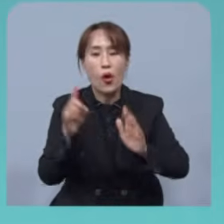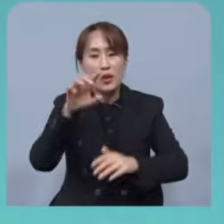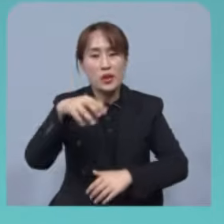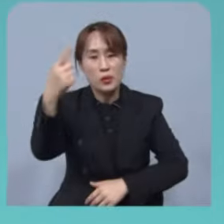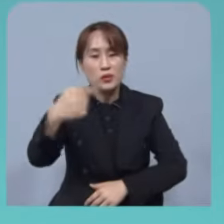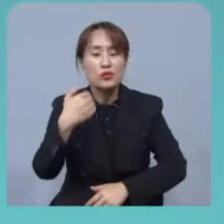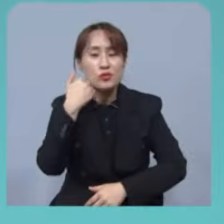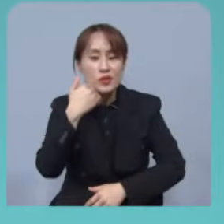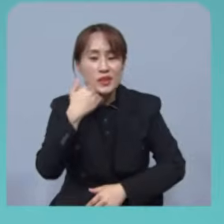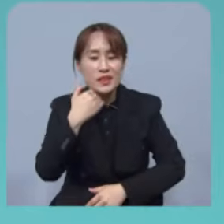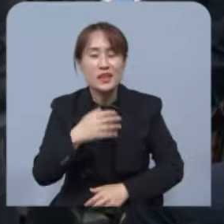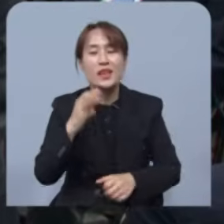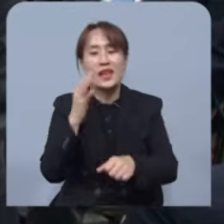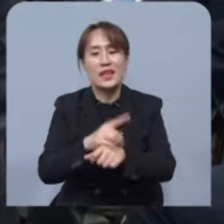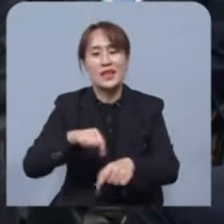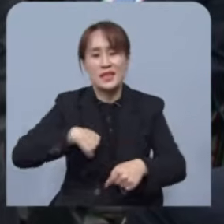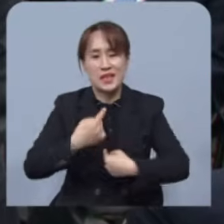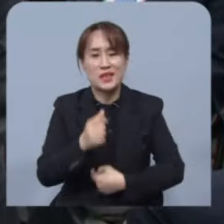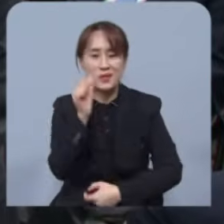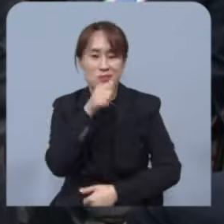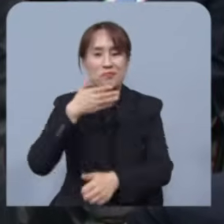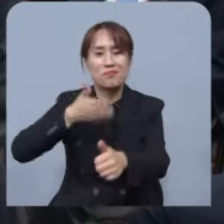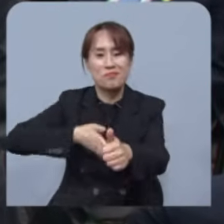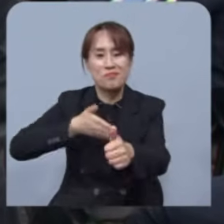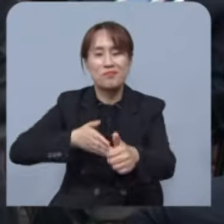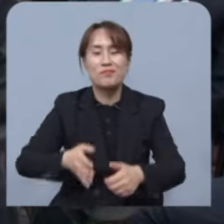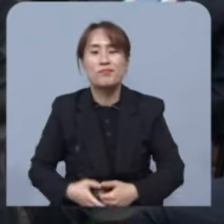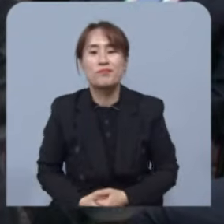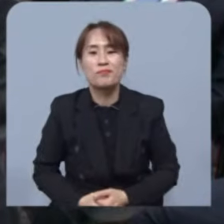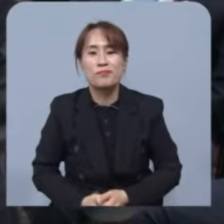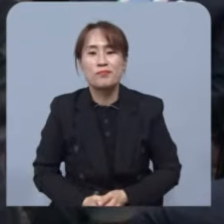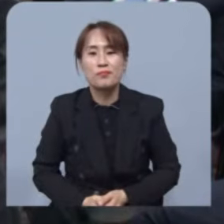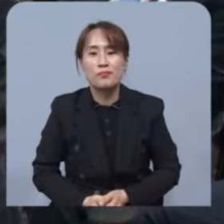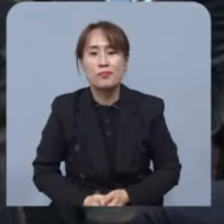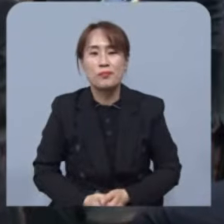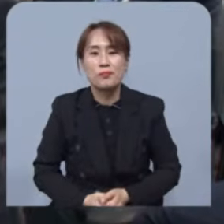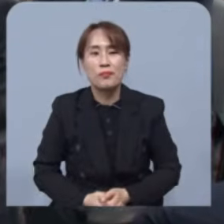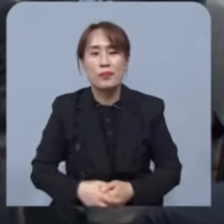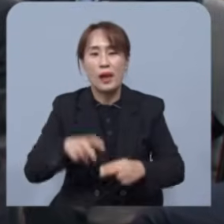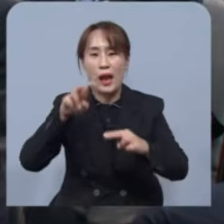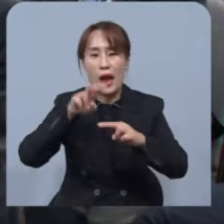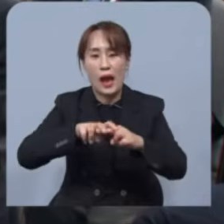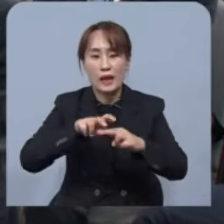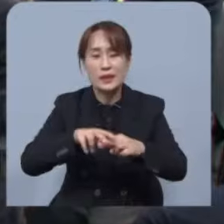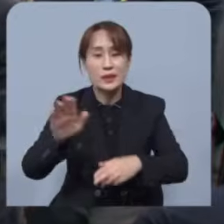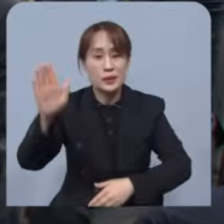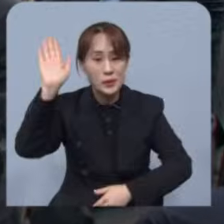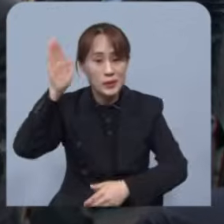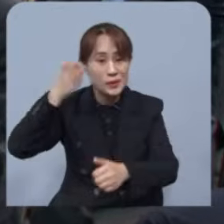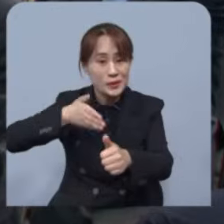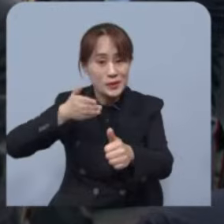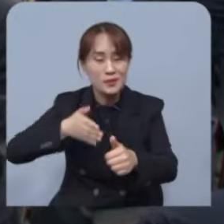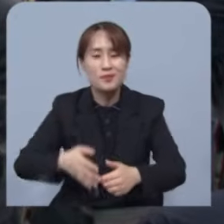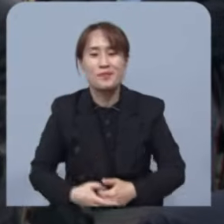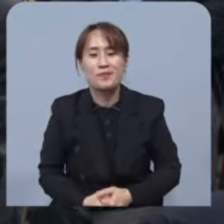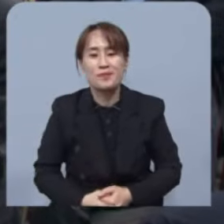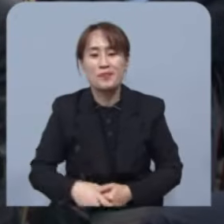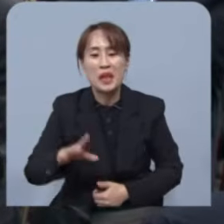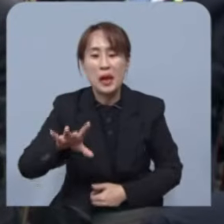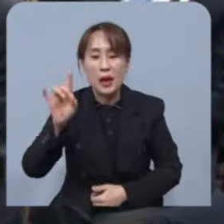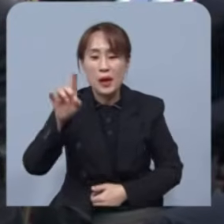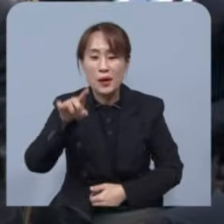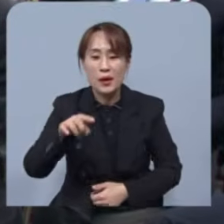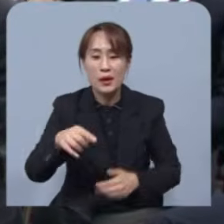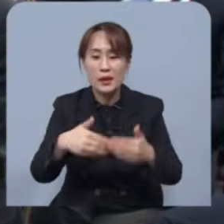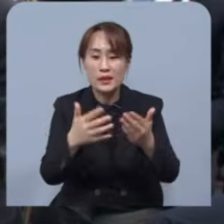오신 누구신지 간단한 자기소개도 함께 부탁드리겠습니다. 그러면 앉으신 자리에서 손을 들어 주시기 바랍니다. 먼저 이